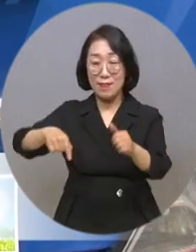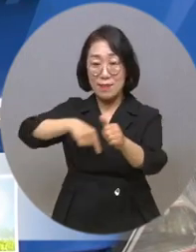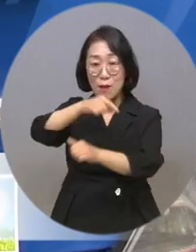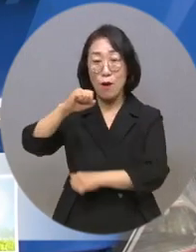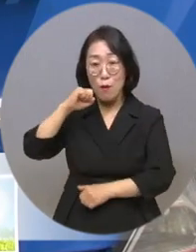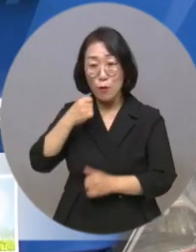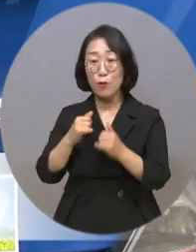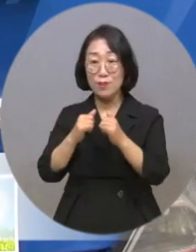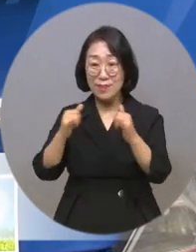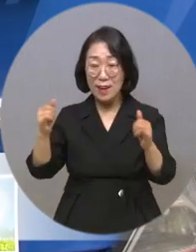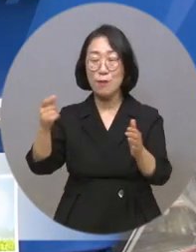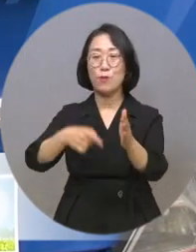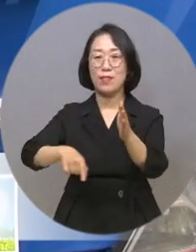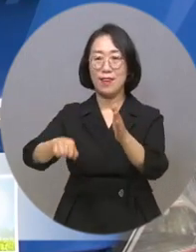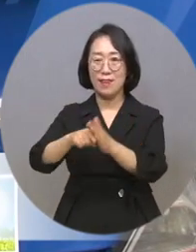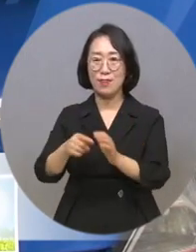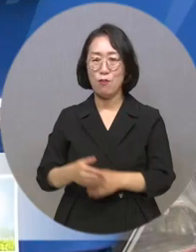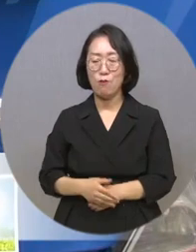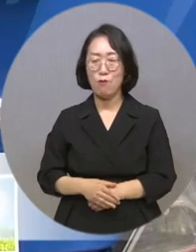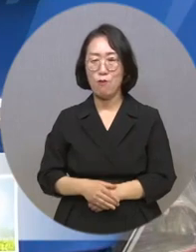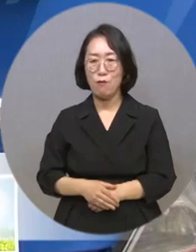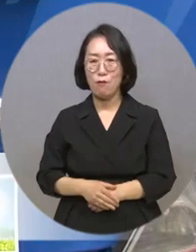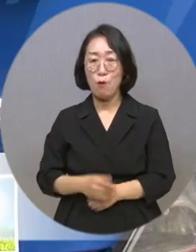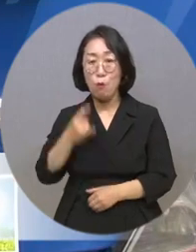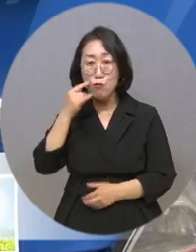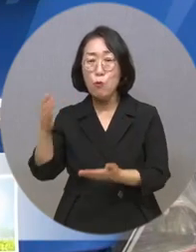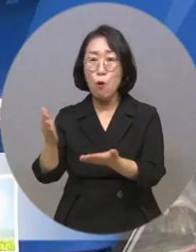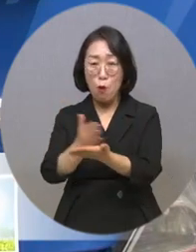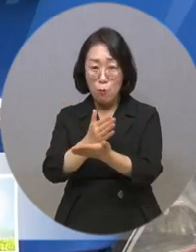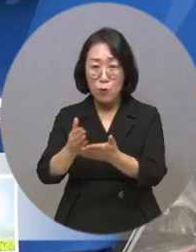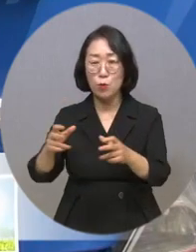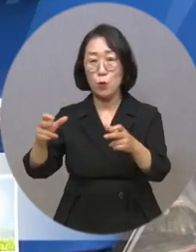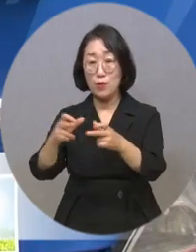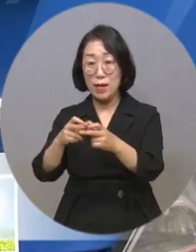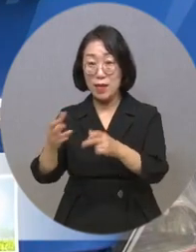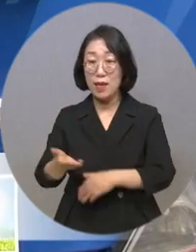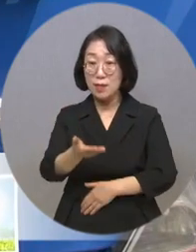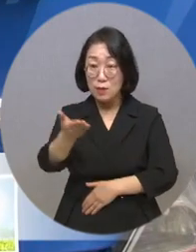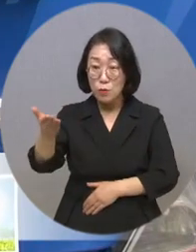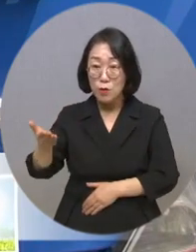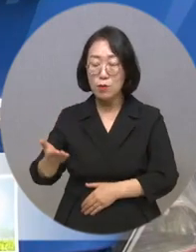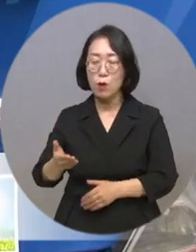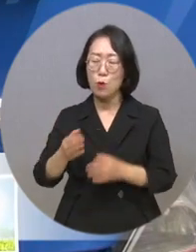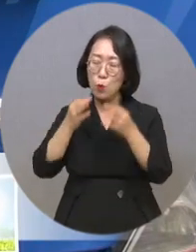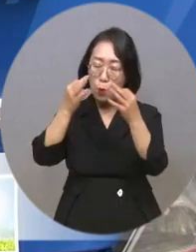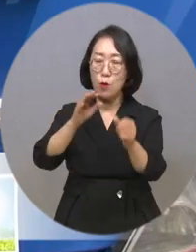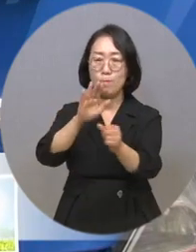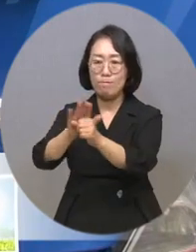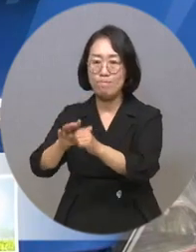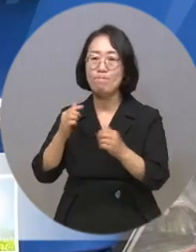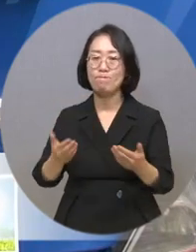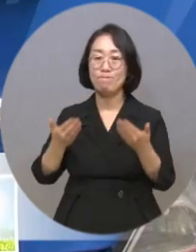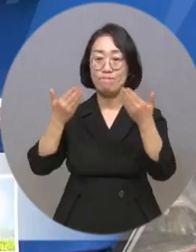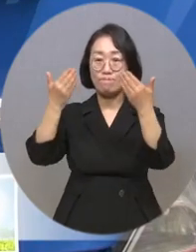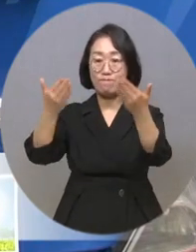위해서 소년가장이나 장애인들에서 더 열심히 노력해서 봉사를 더 많이 하고